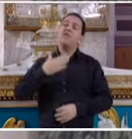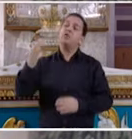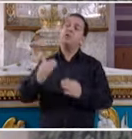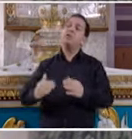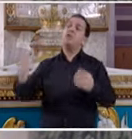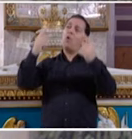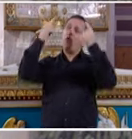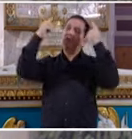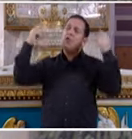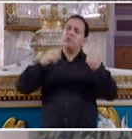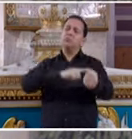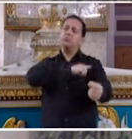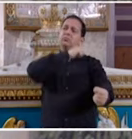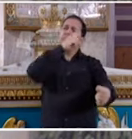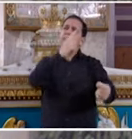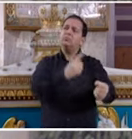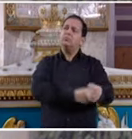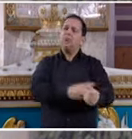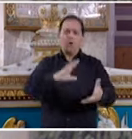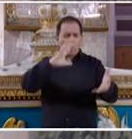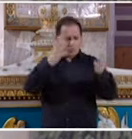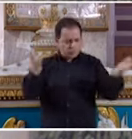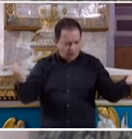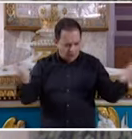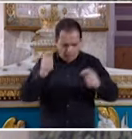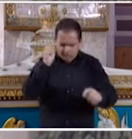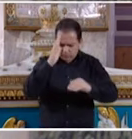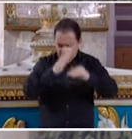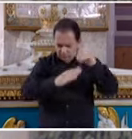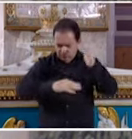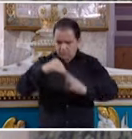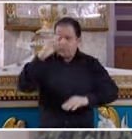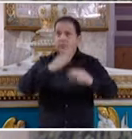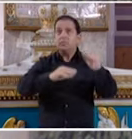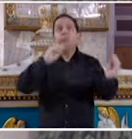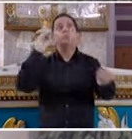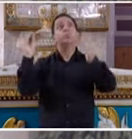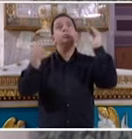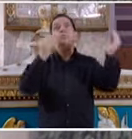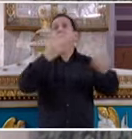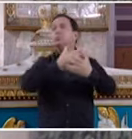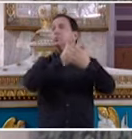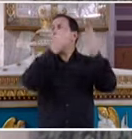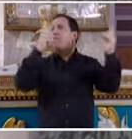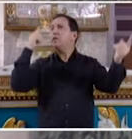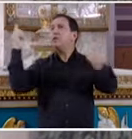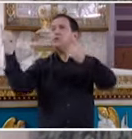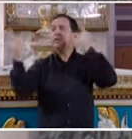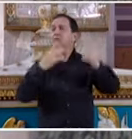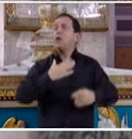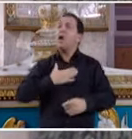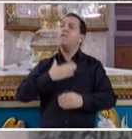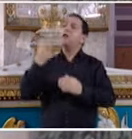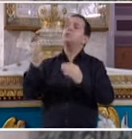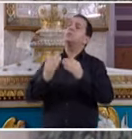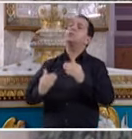Θεός των δυνάμεων, ο οποίος εκ του μειόντος εις το είναι παρήγαγε στα σύμπαντα. Υπέρ τούτων απάντων ευχαριστούμε Συ